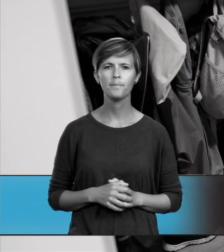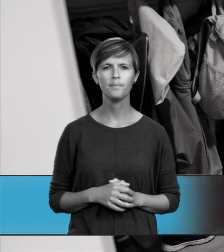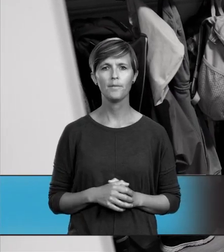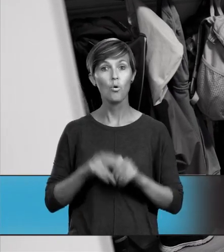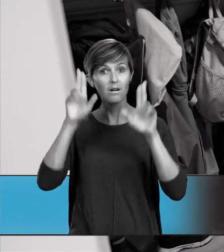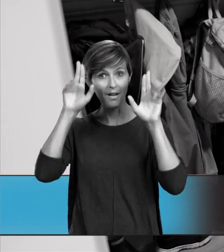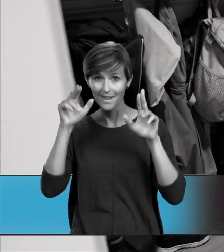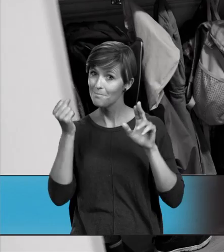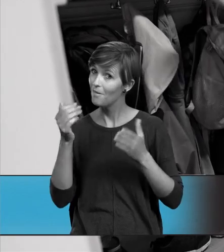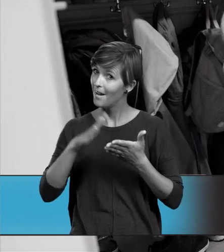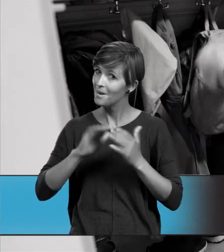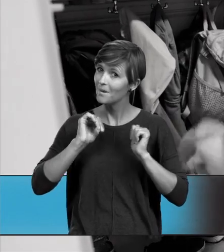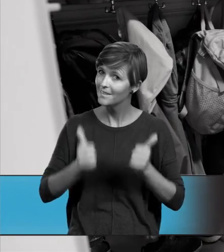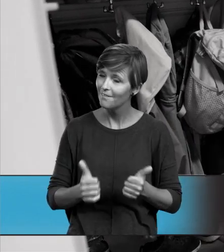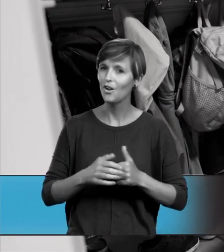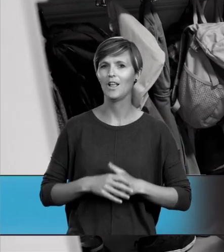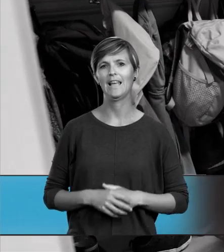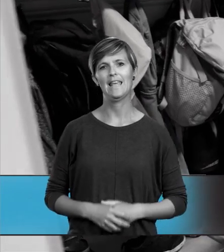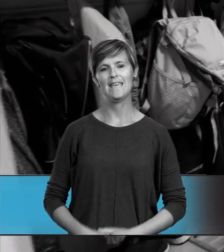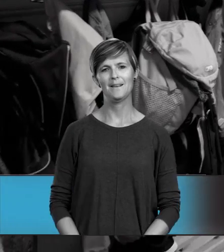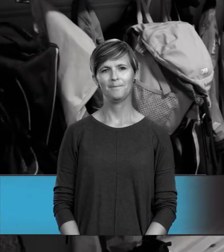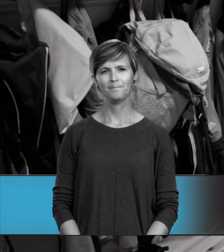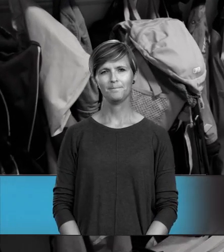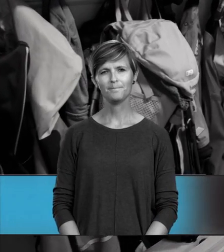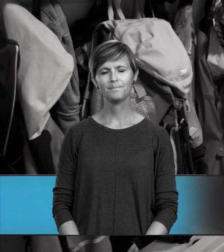meg. Kaninen må være med hjem,